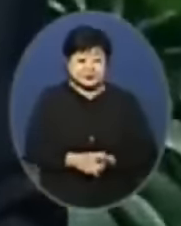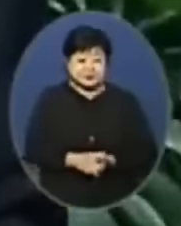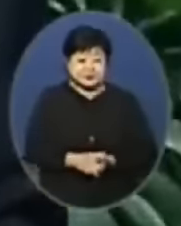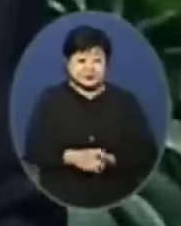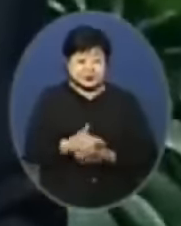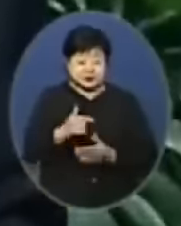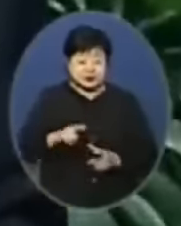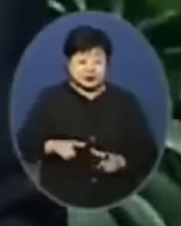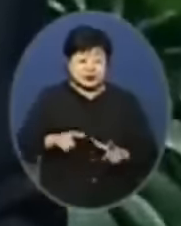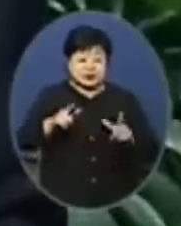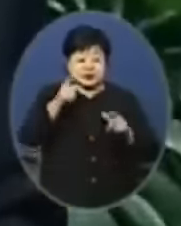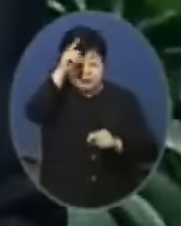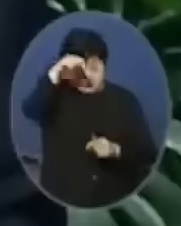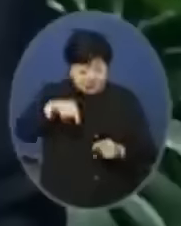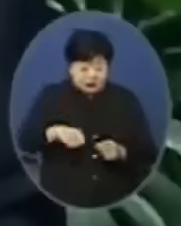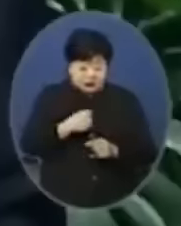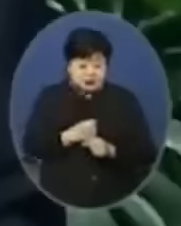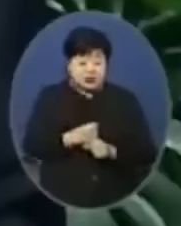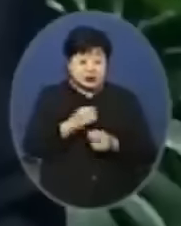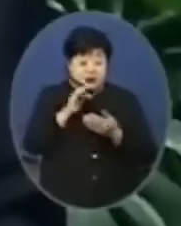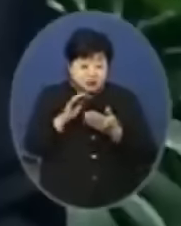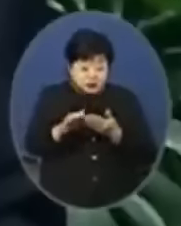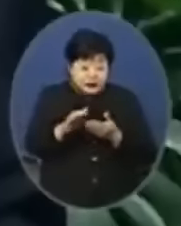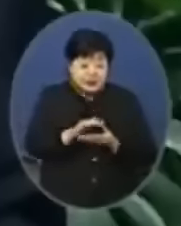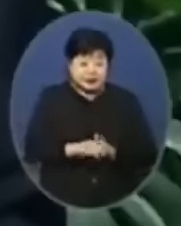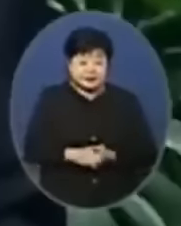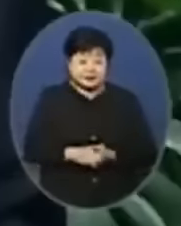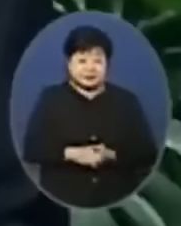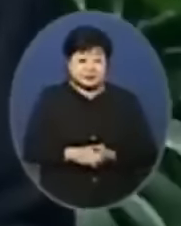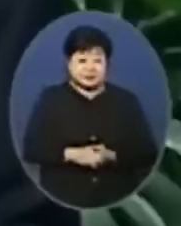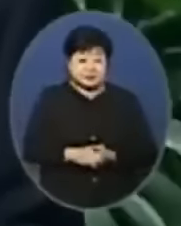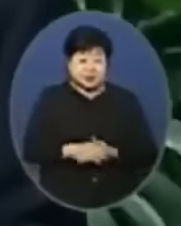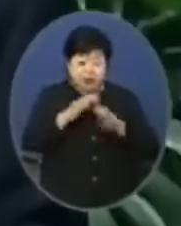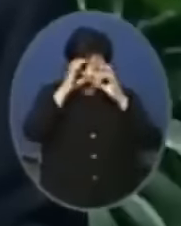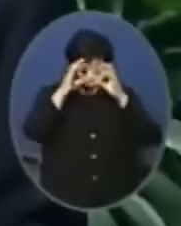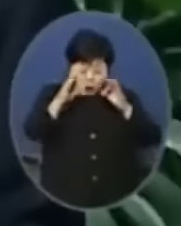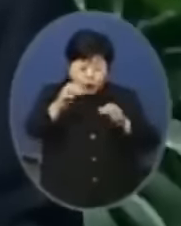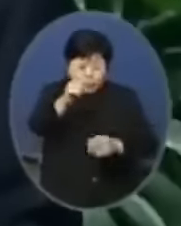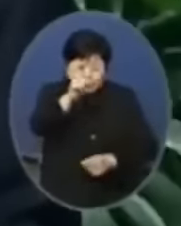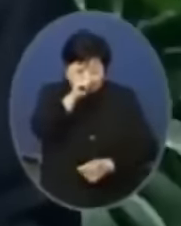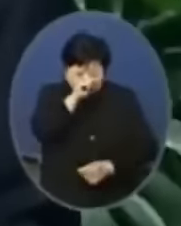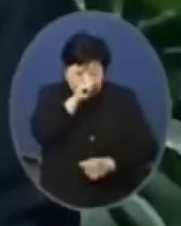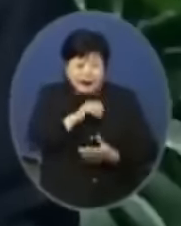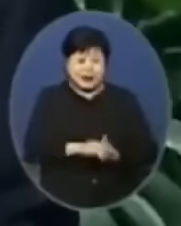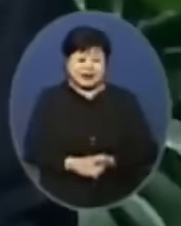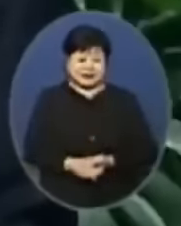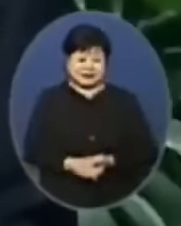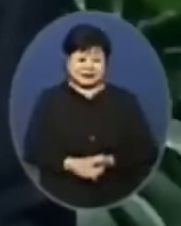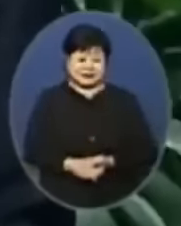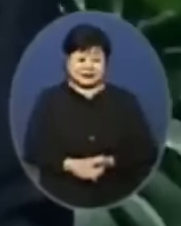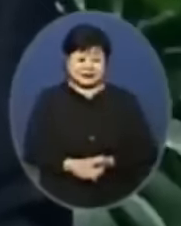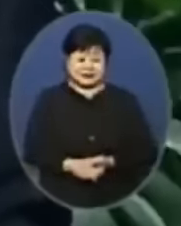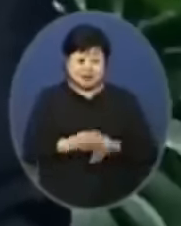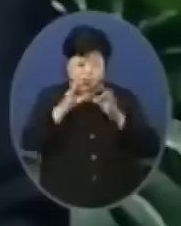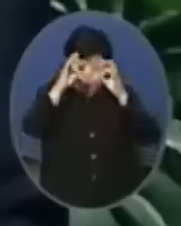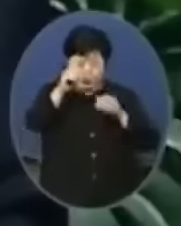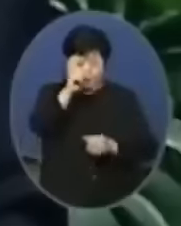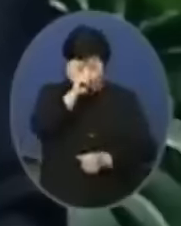엿새 동안 천지를 지으시고 난 다음에 보기에 좋았더라고 하신 것입니다. 좋다.